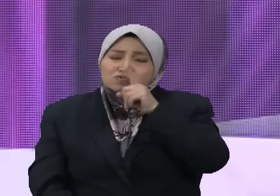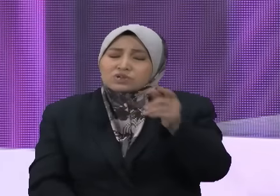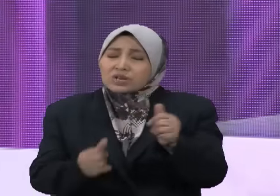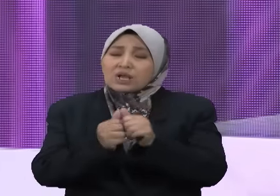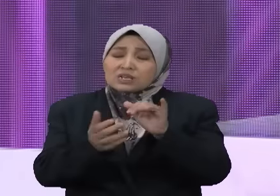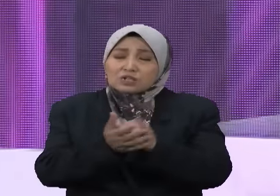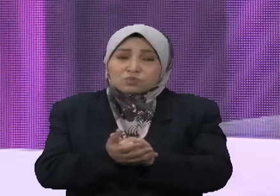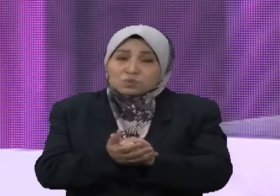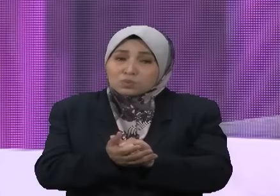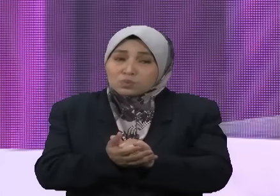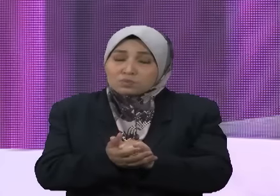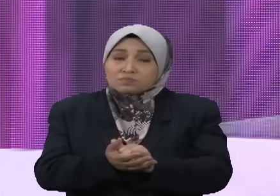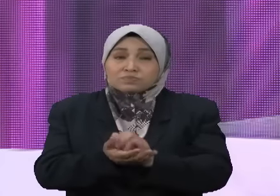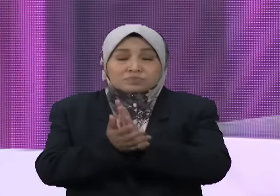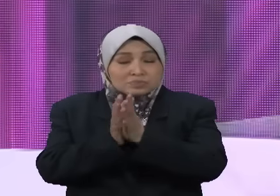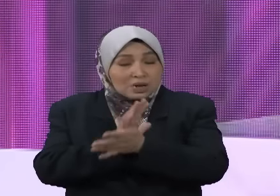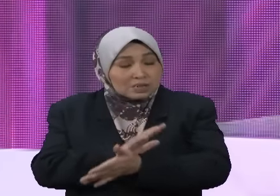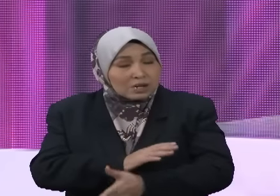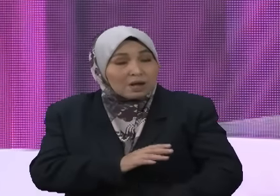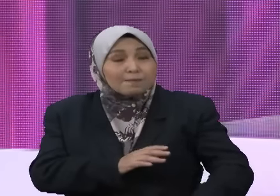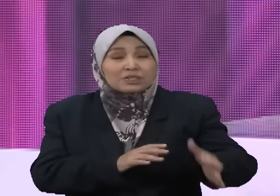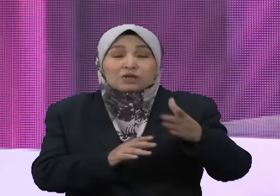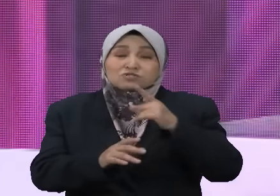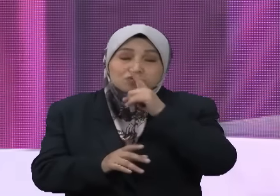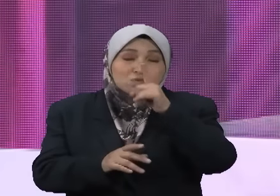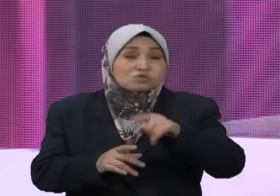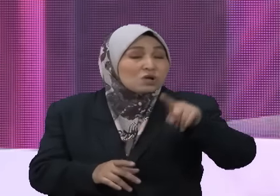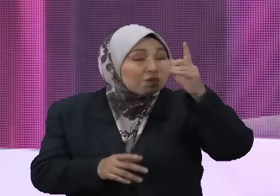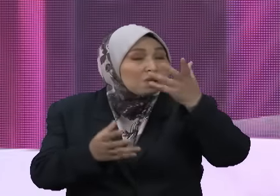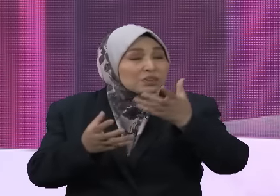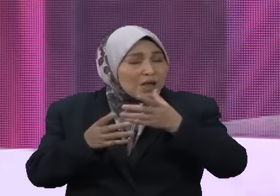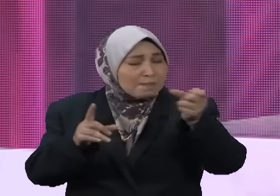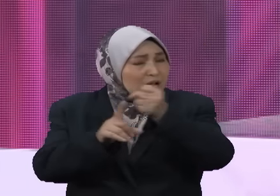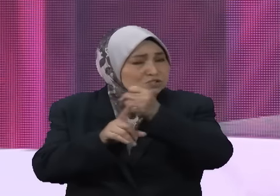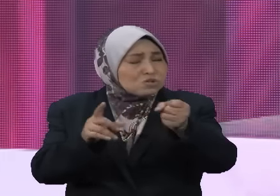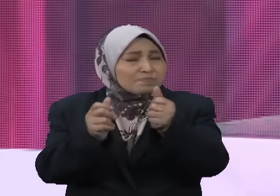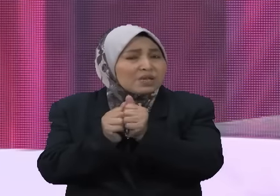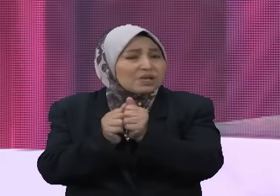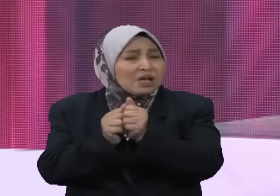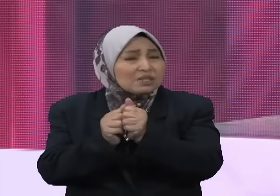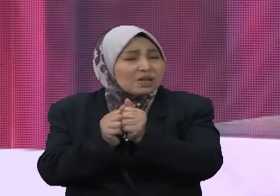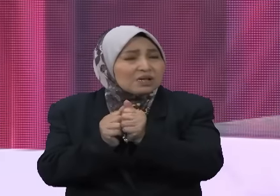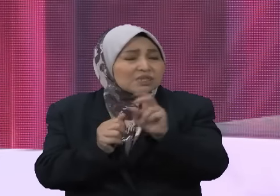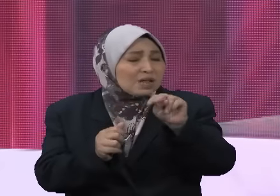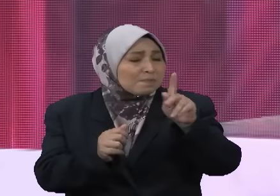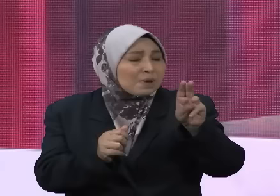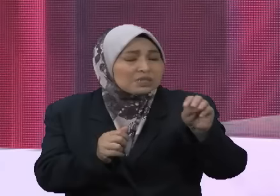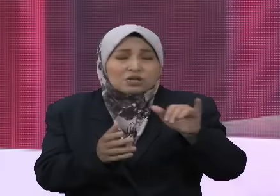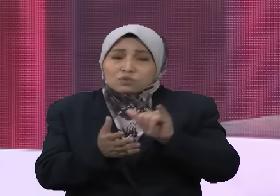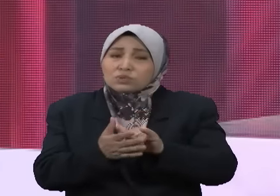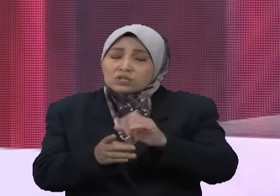itu inamaullahuun sesungguhnya Allah ingin untuk mengazab mereka dengan dengan dengan nikmat itu di